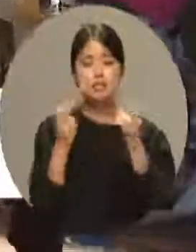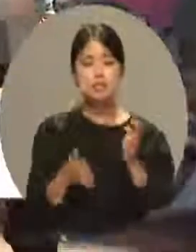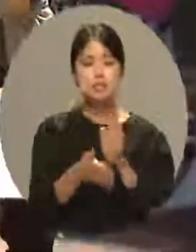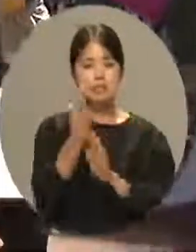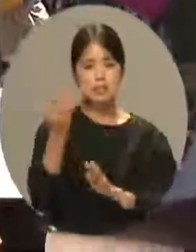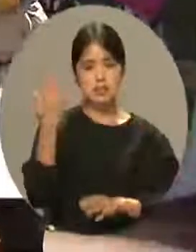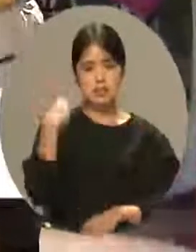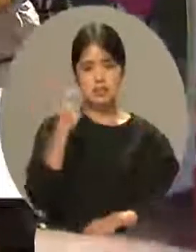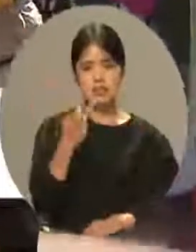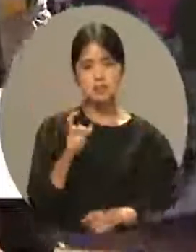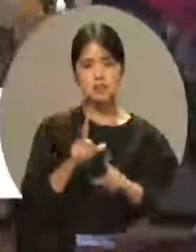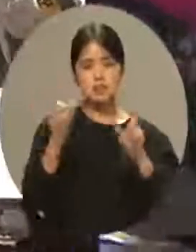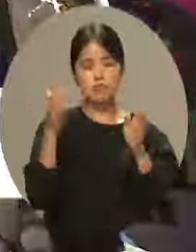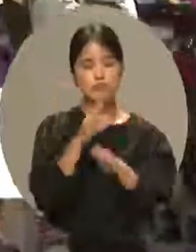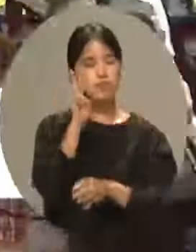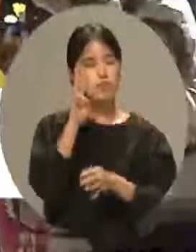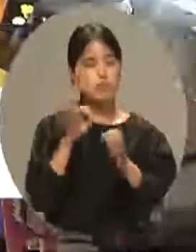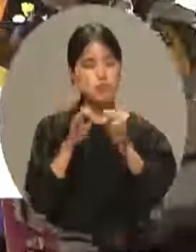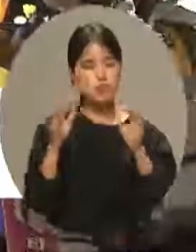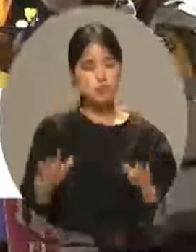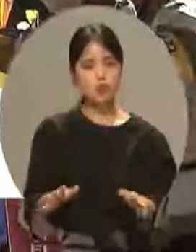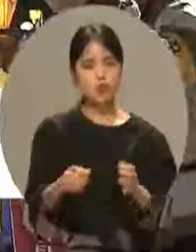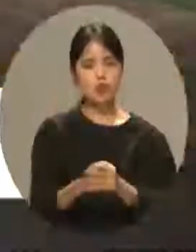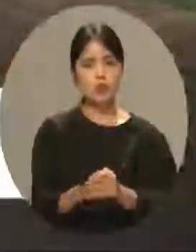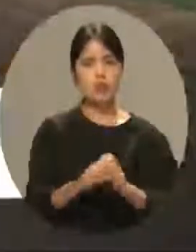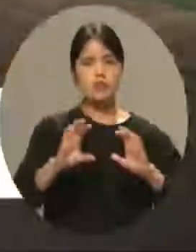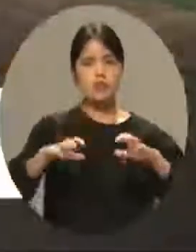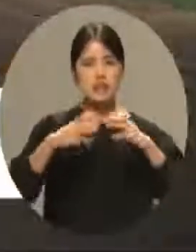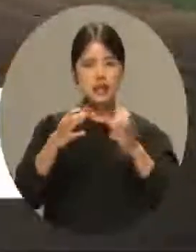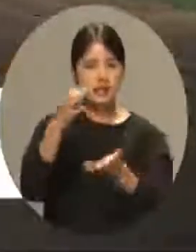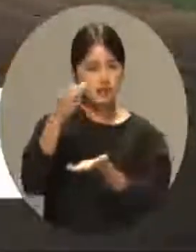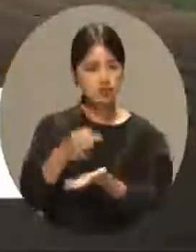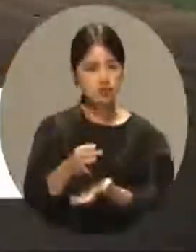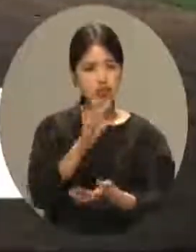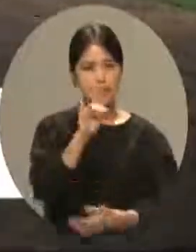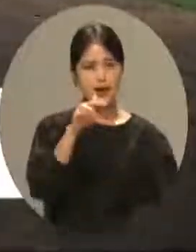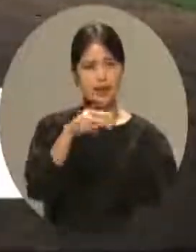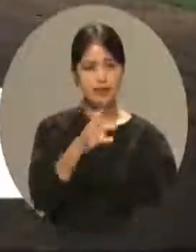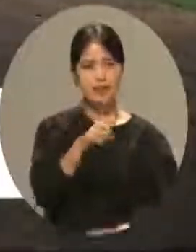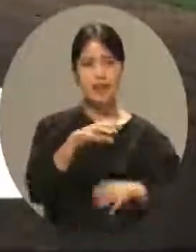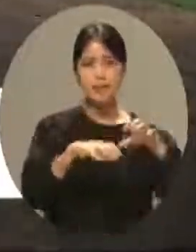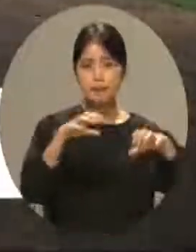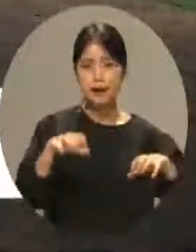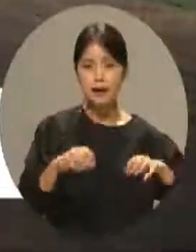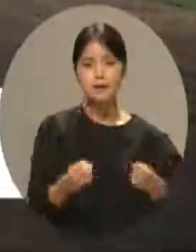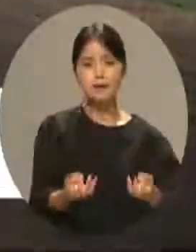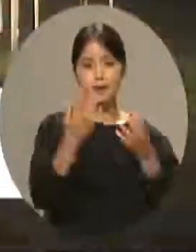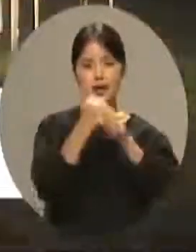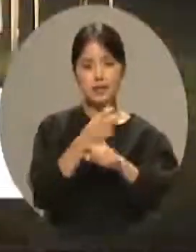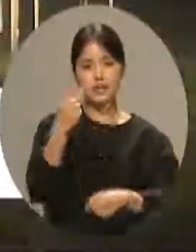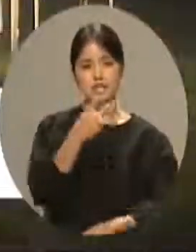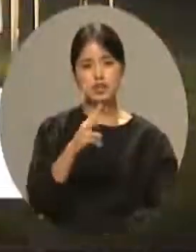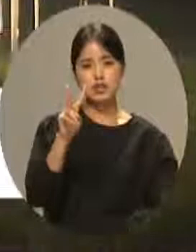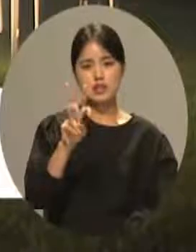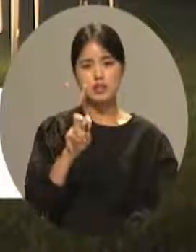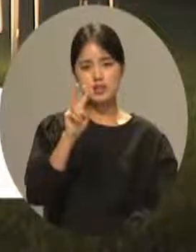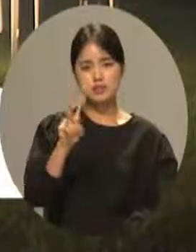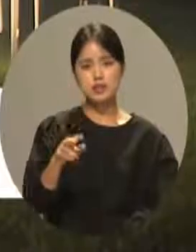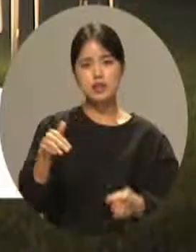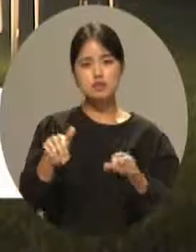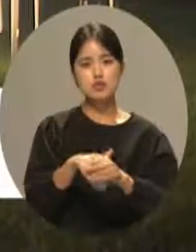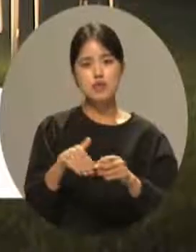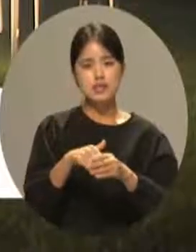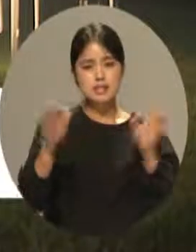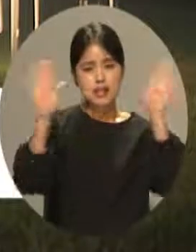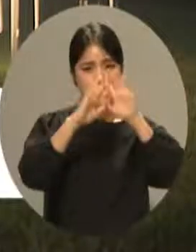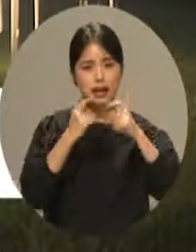지난 12일부터 3일간 세계 유산인 백제 왕궁 과탐 리 마을 일원에서 열린 2002 11 익산 문화재 야행